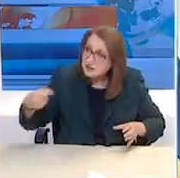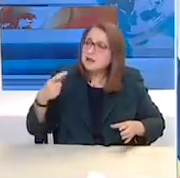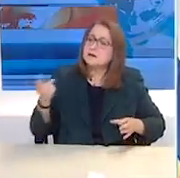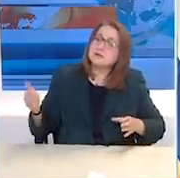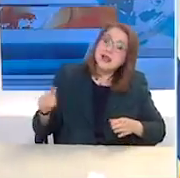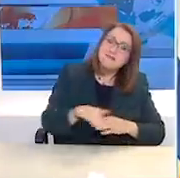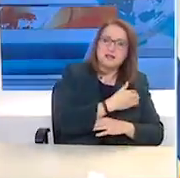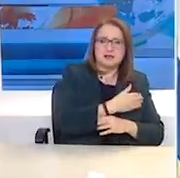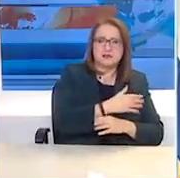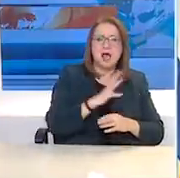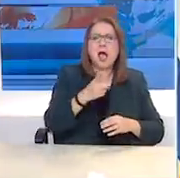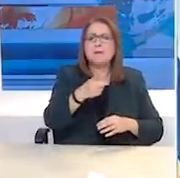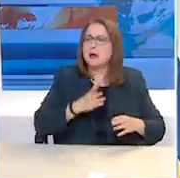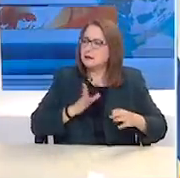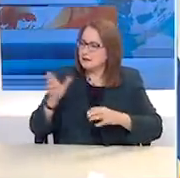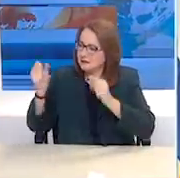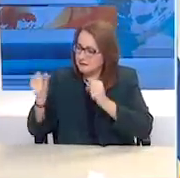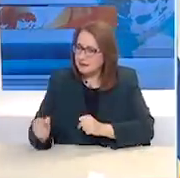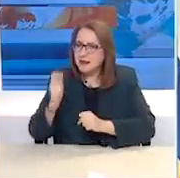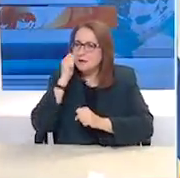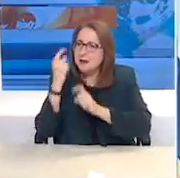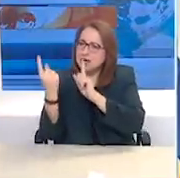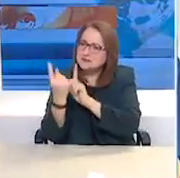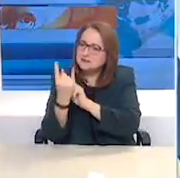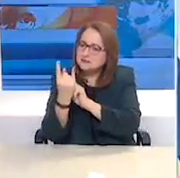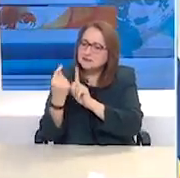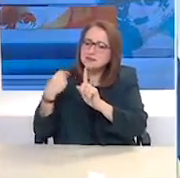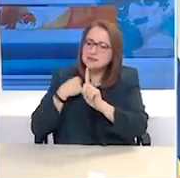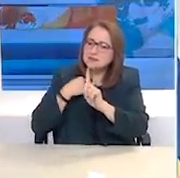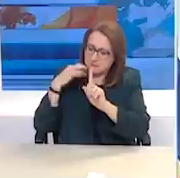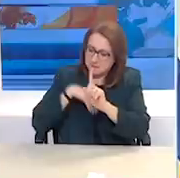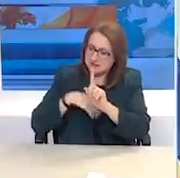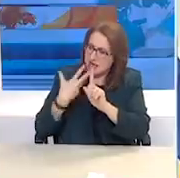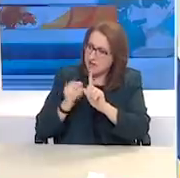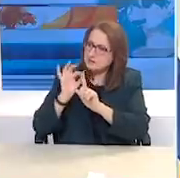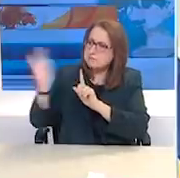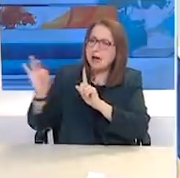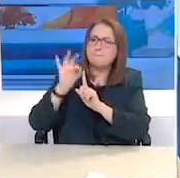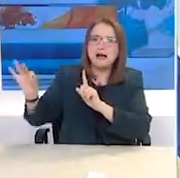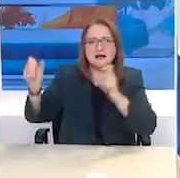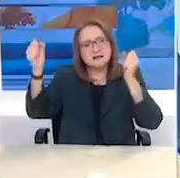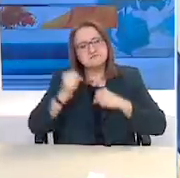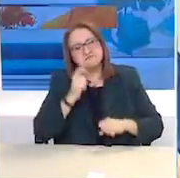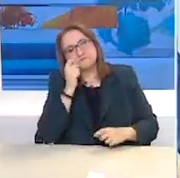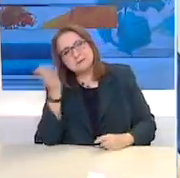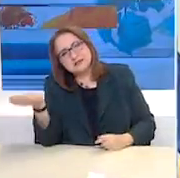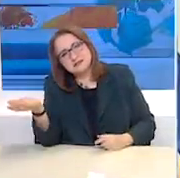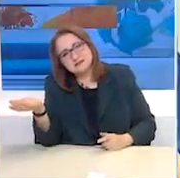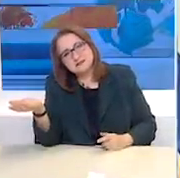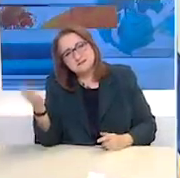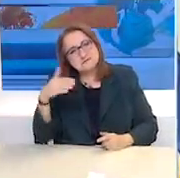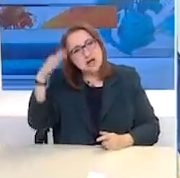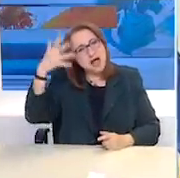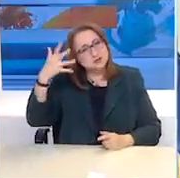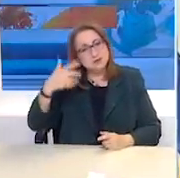μη γνωρίζοντας ότι είσαι φορέας του ιού και να του μεταδώσεις τον ιό. Έχω παραδείγματα τις περασμένες μέρες και